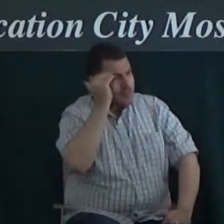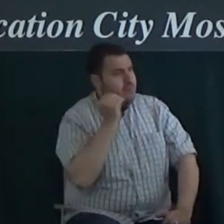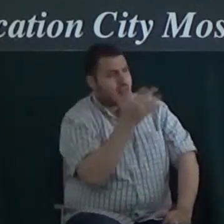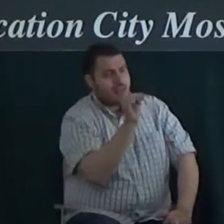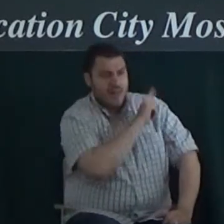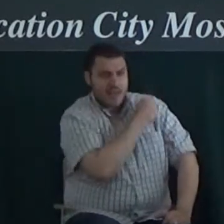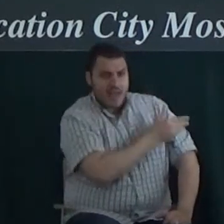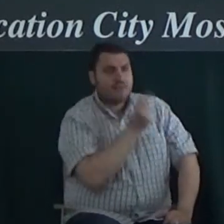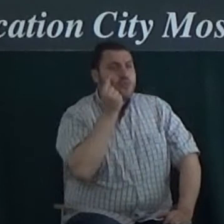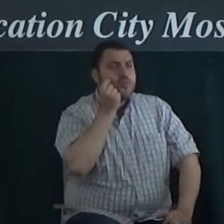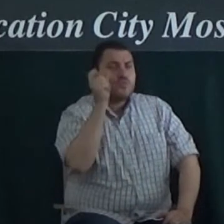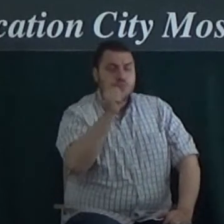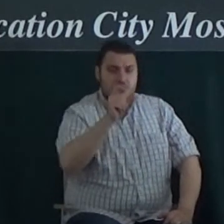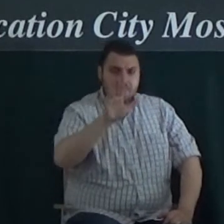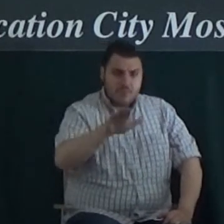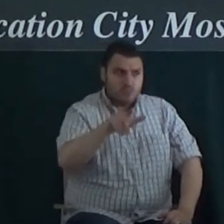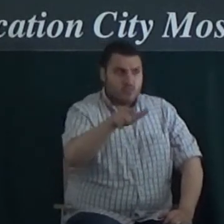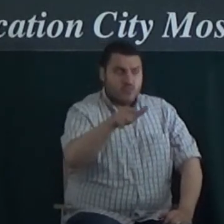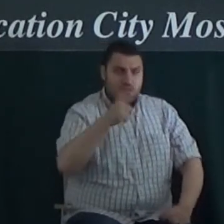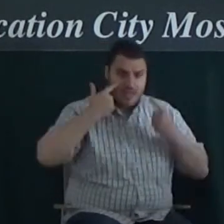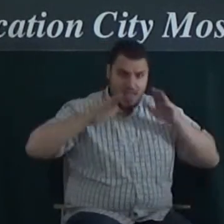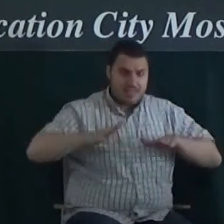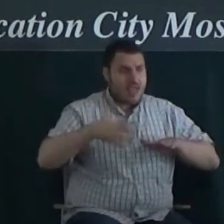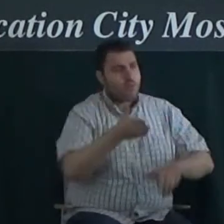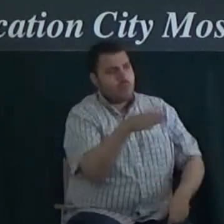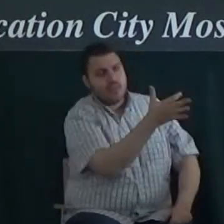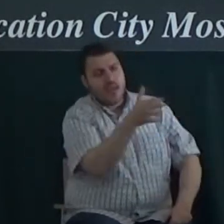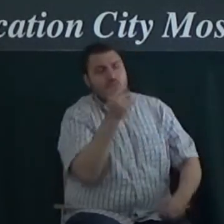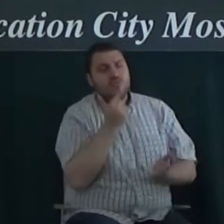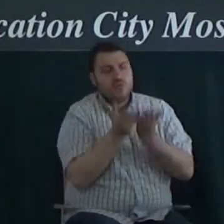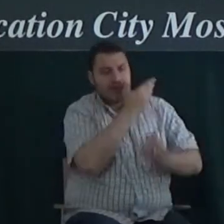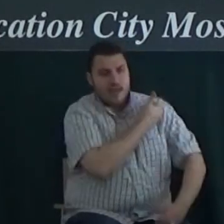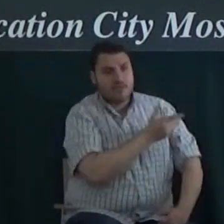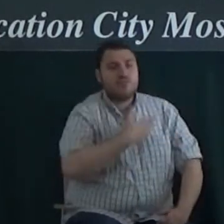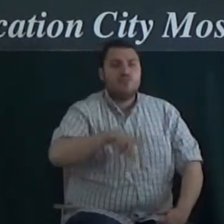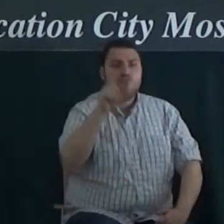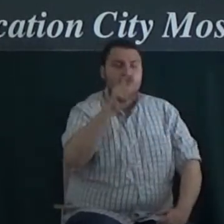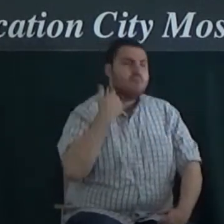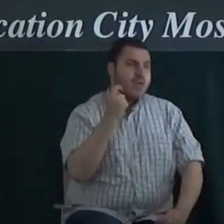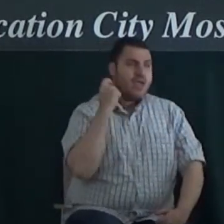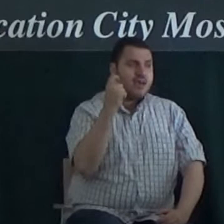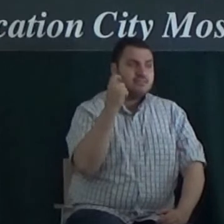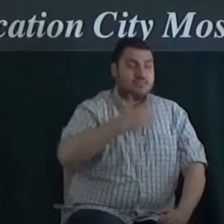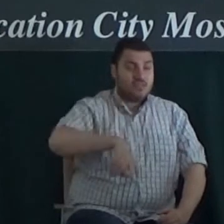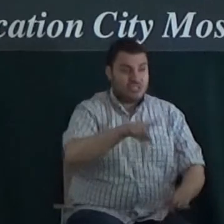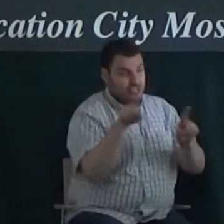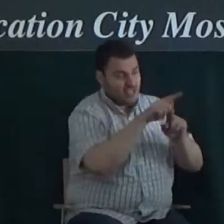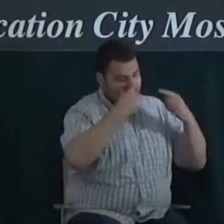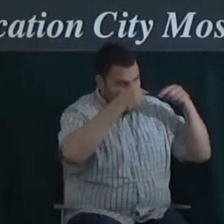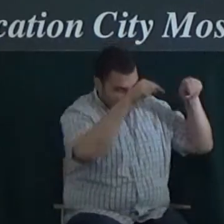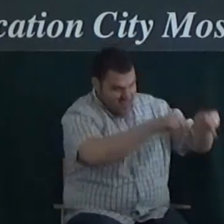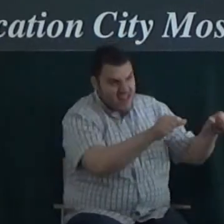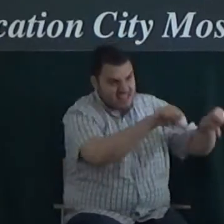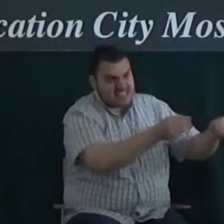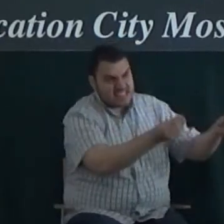الأحياء منهم والأموات. اللهم عز الإسلام والمسلمين، وذل الشرك والمشركين، ودمر أعداءك أعداء